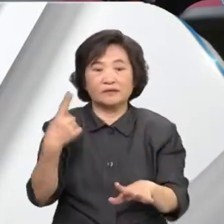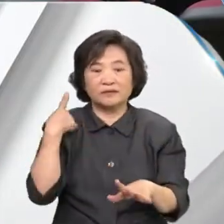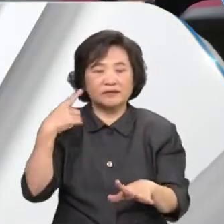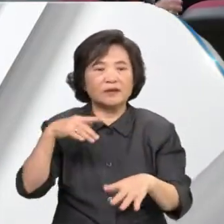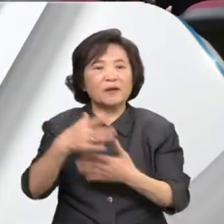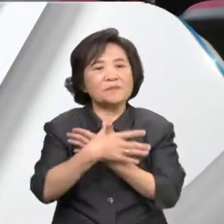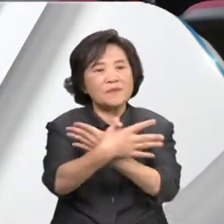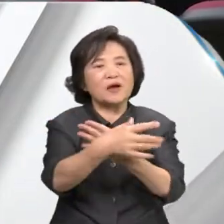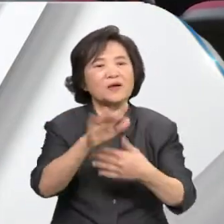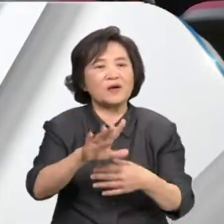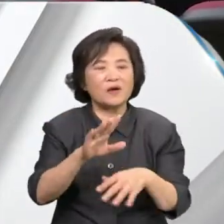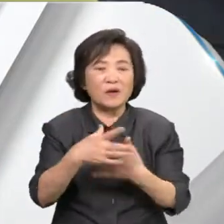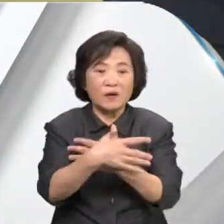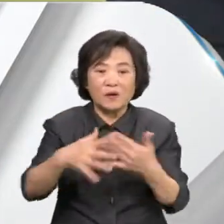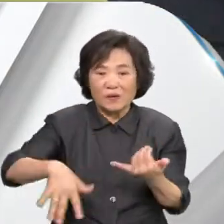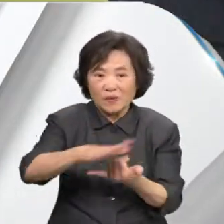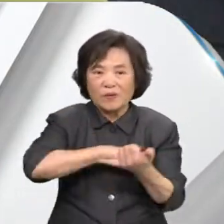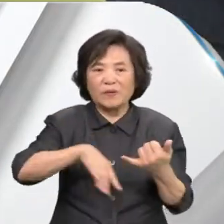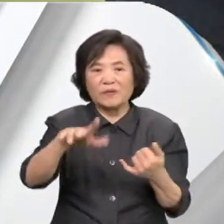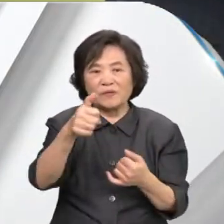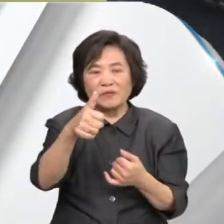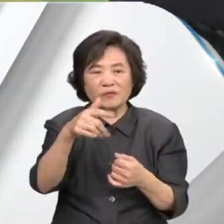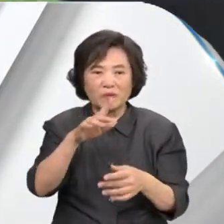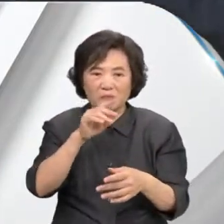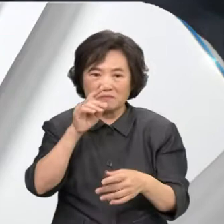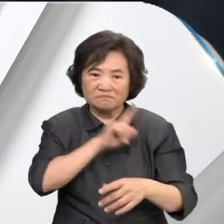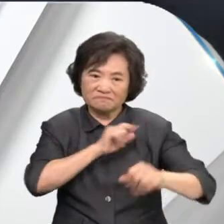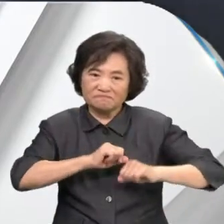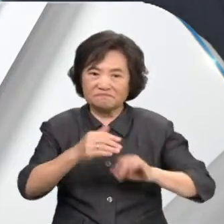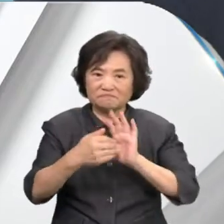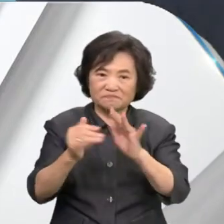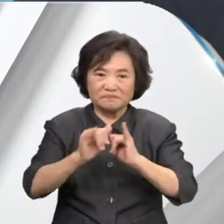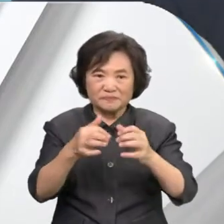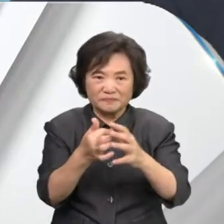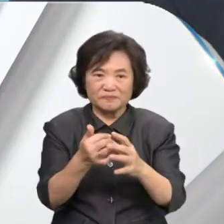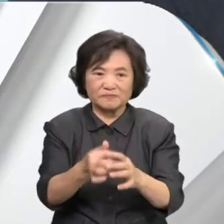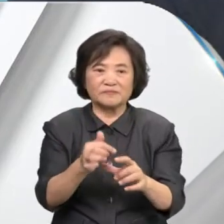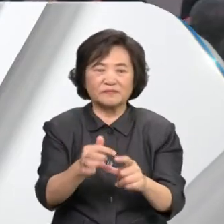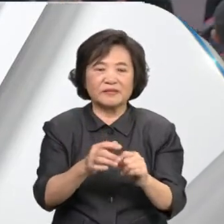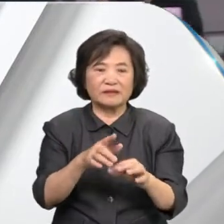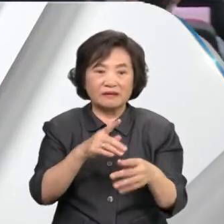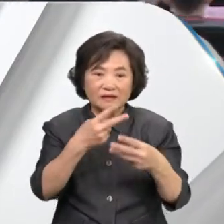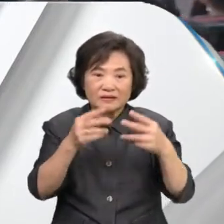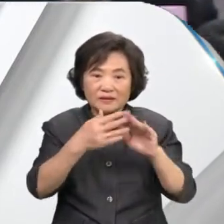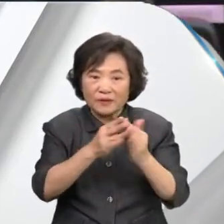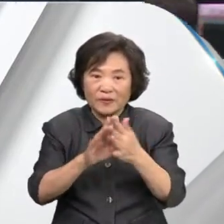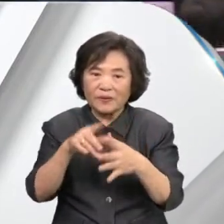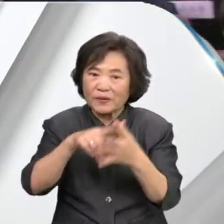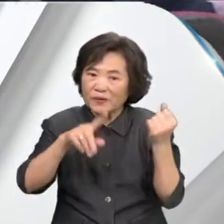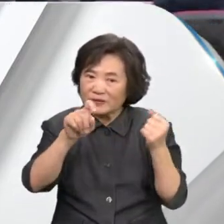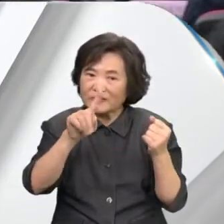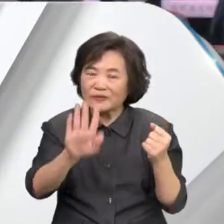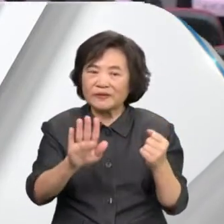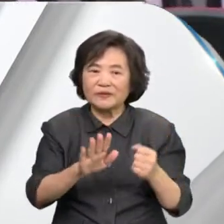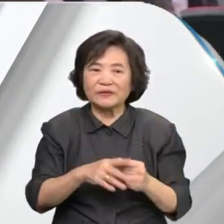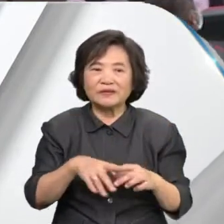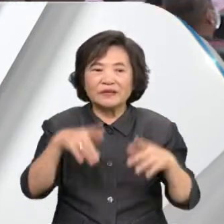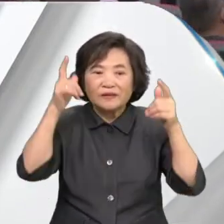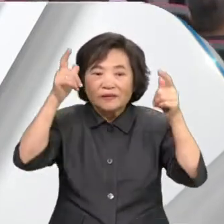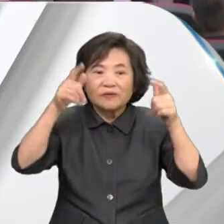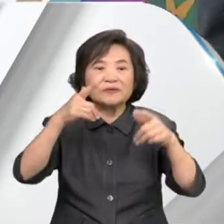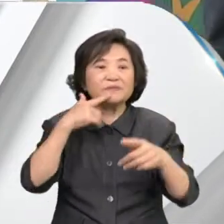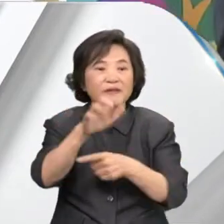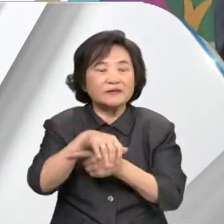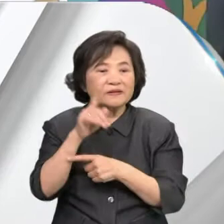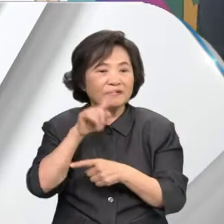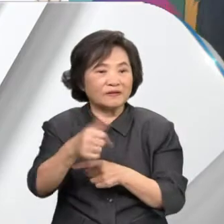总经理，比如全台办二十五届有自家自主防灾社区，其中对客总来届就有十几届，高雄闽南嘅福